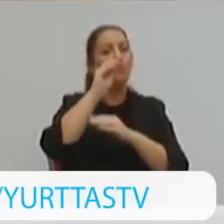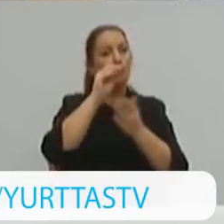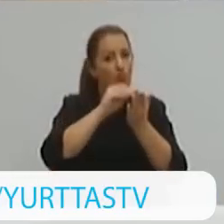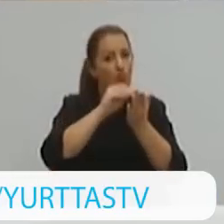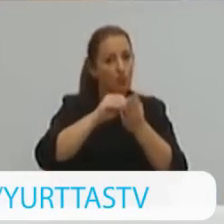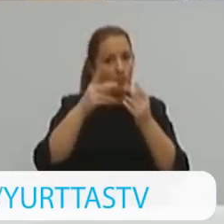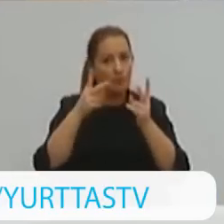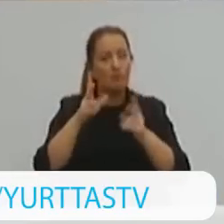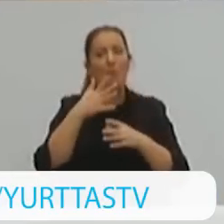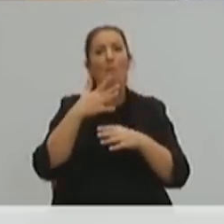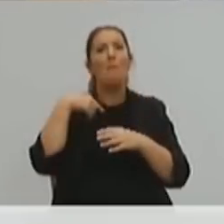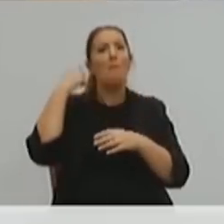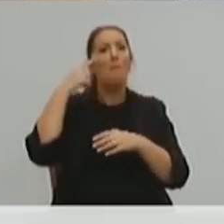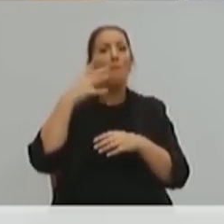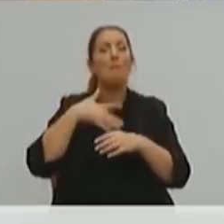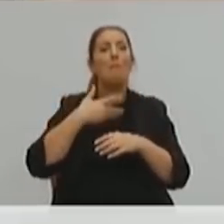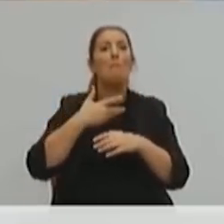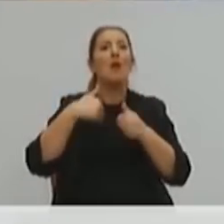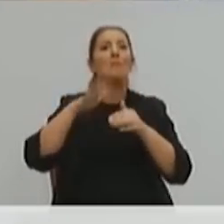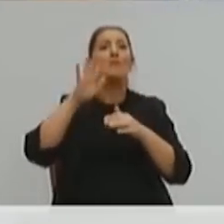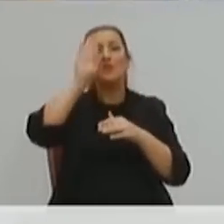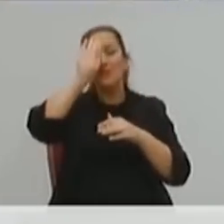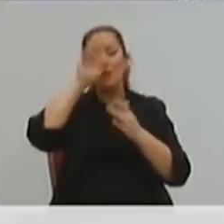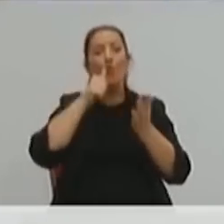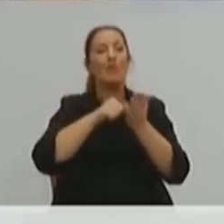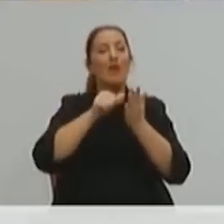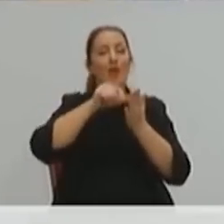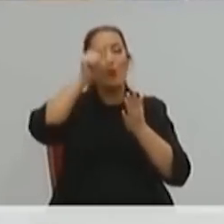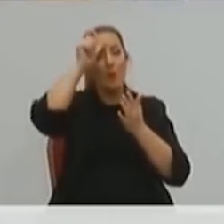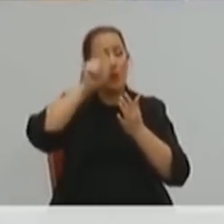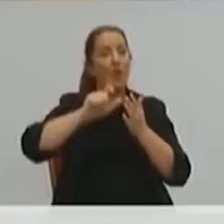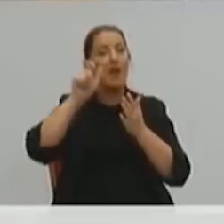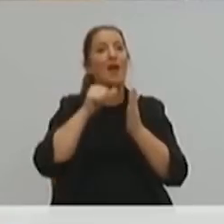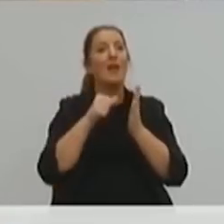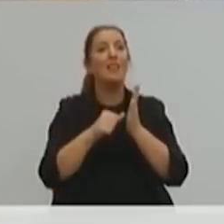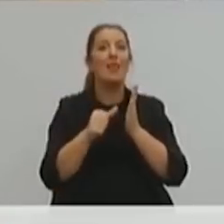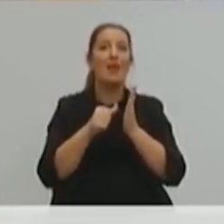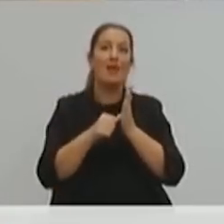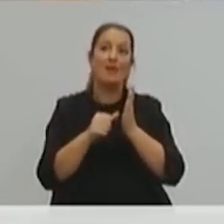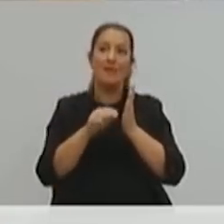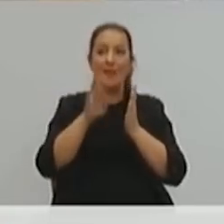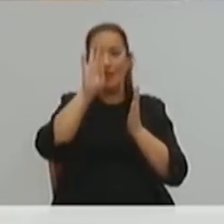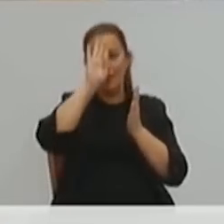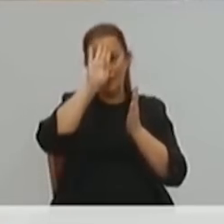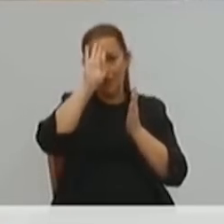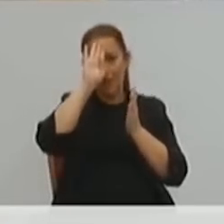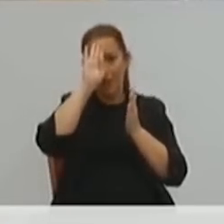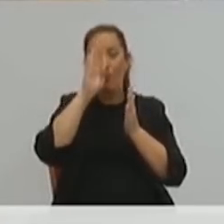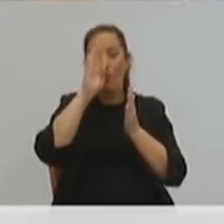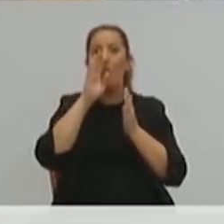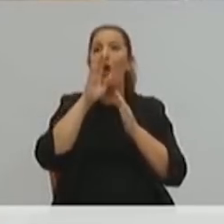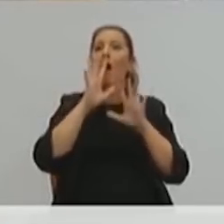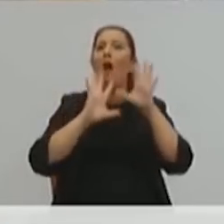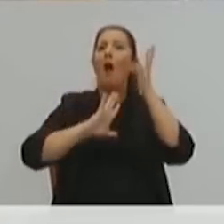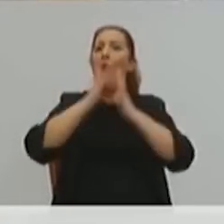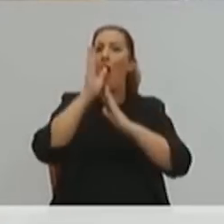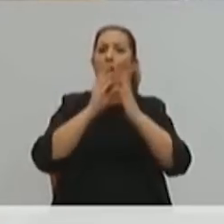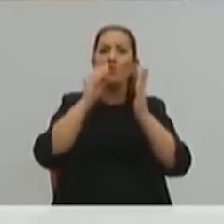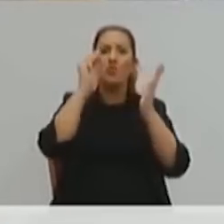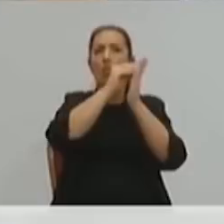Ağaç da dikiyoruz. Merak etme, İstanbul tarihinde, Türkiye tarihinde İstanbul'da dikilen ağaçları hesap